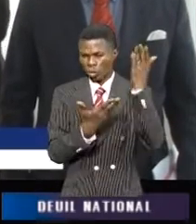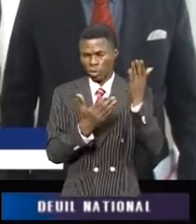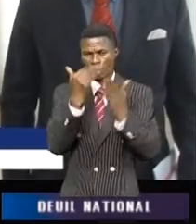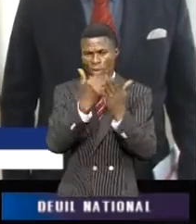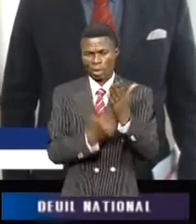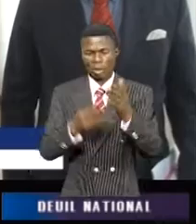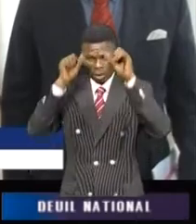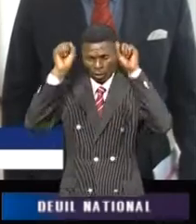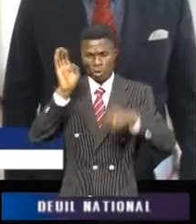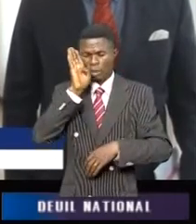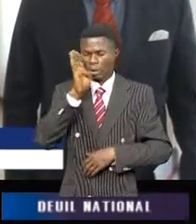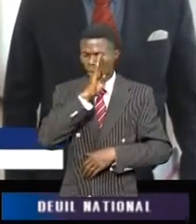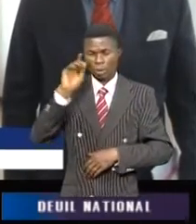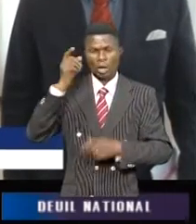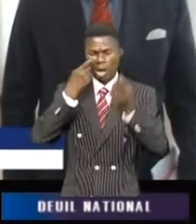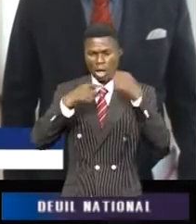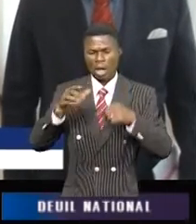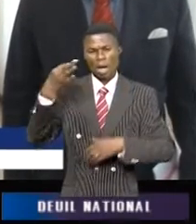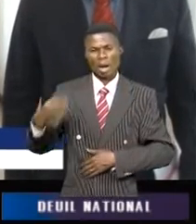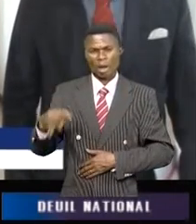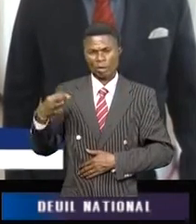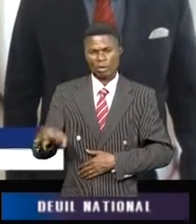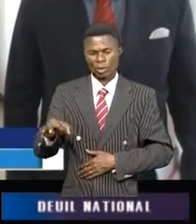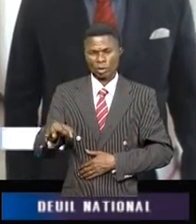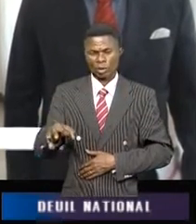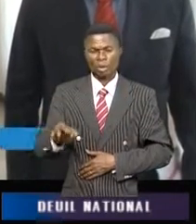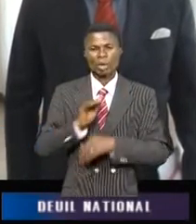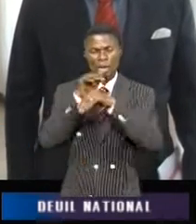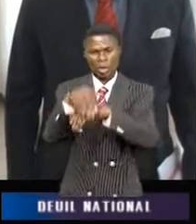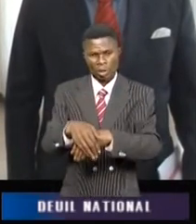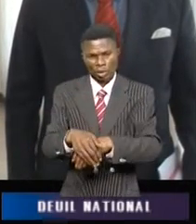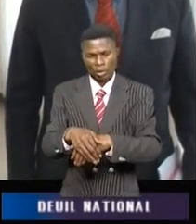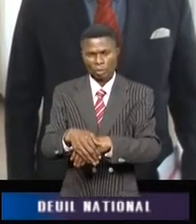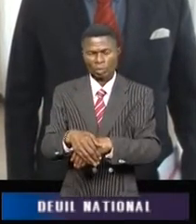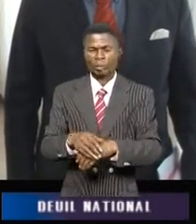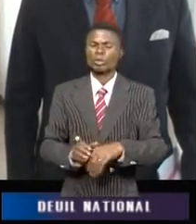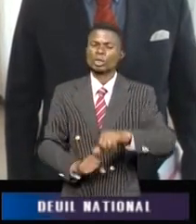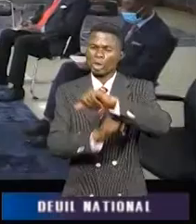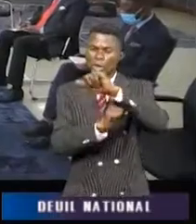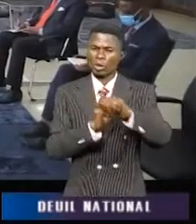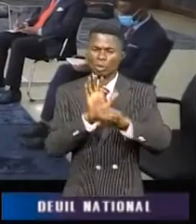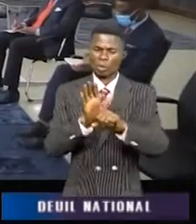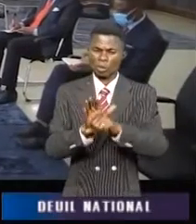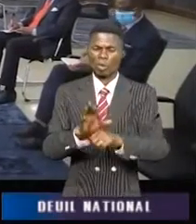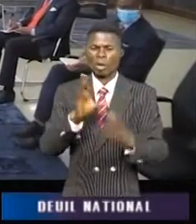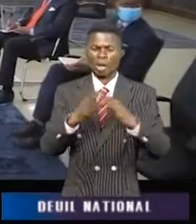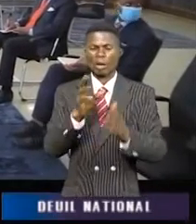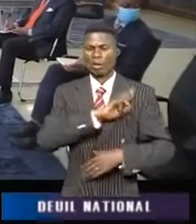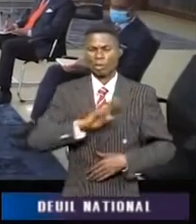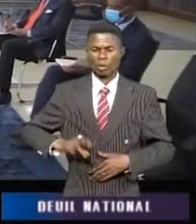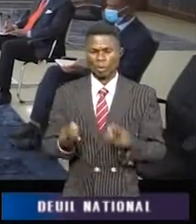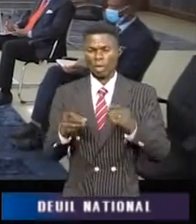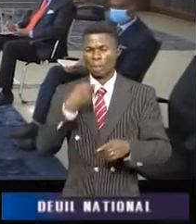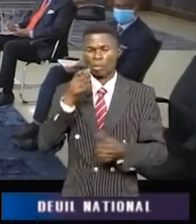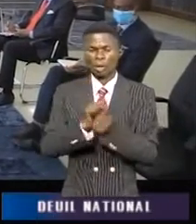le président. Et j'ai rappelé ce que la France avait déjà engagé dans le cadre de son partenariat renforcé avec la RDC. Nous avons parlé